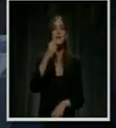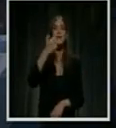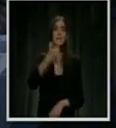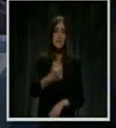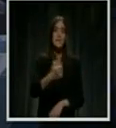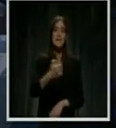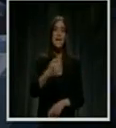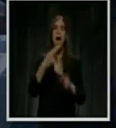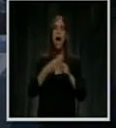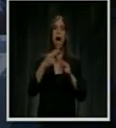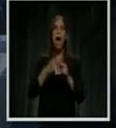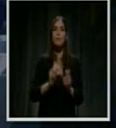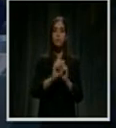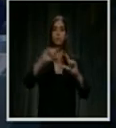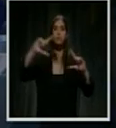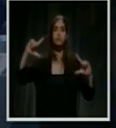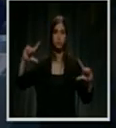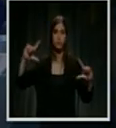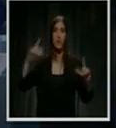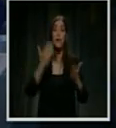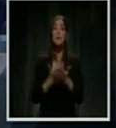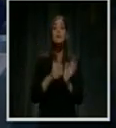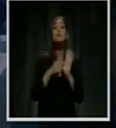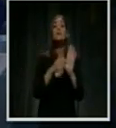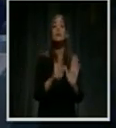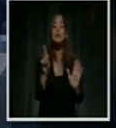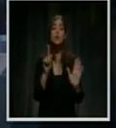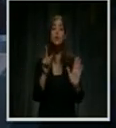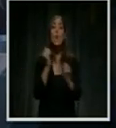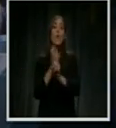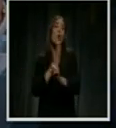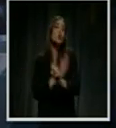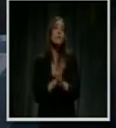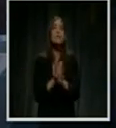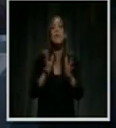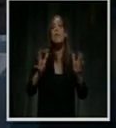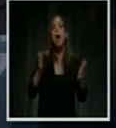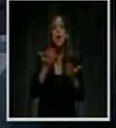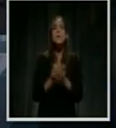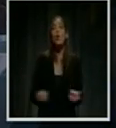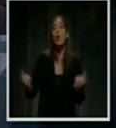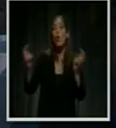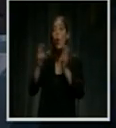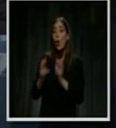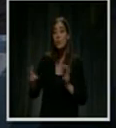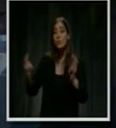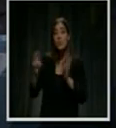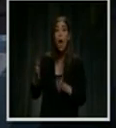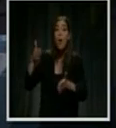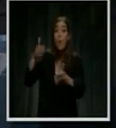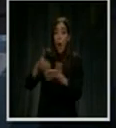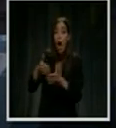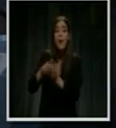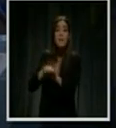f'dan il-poster se naslu fuq proġett ikbar biex nelbu manki taffu traffiku, nelbu it-traffiku.